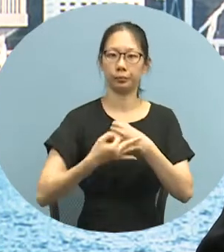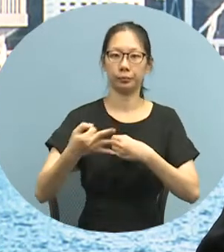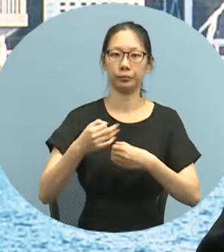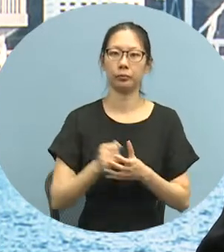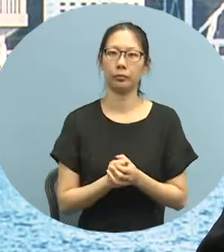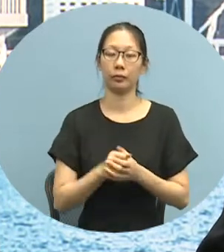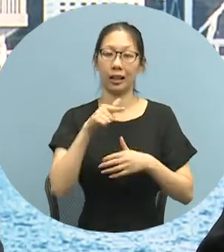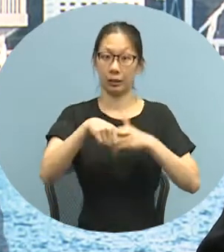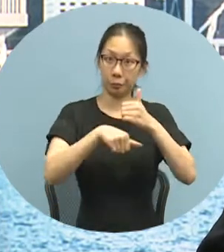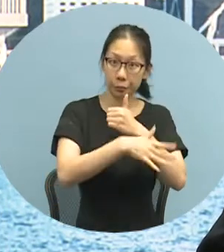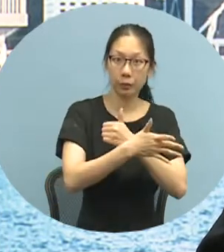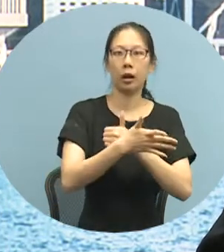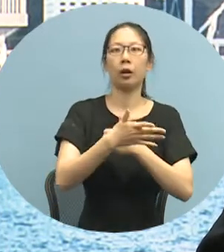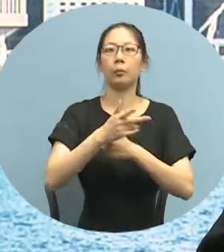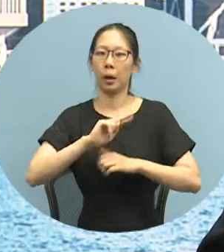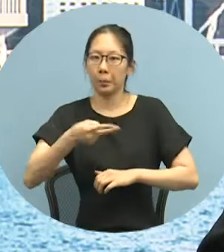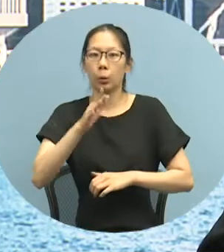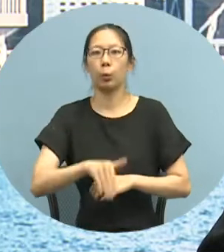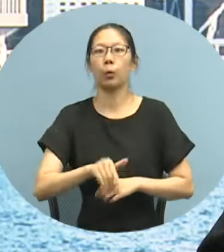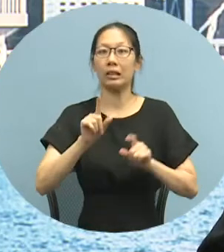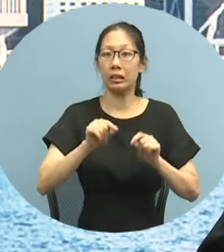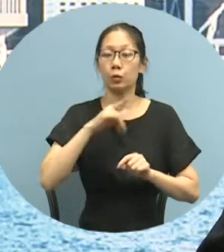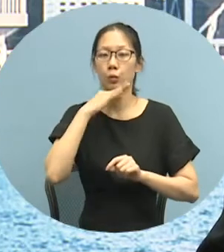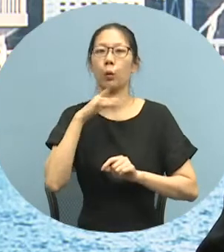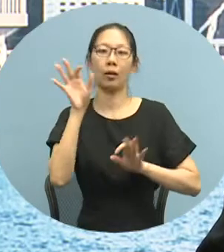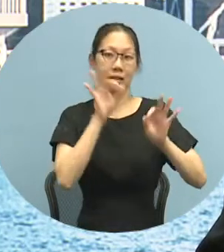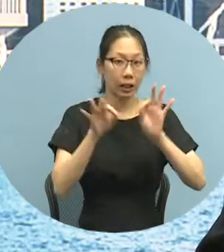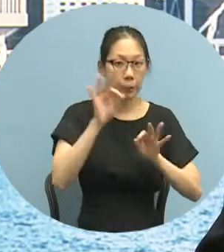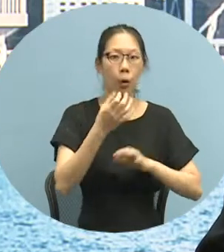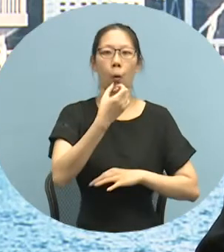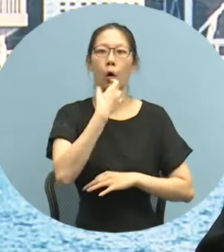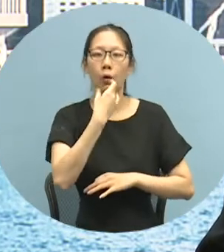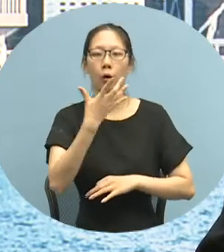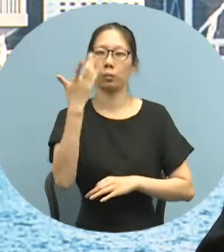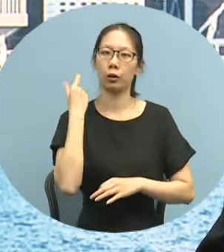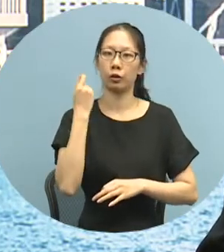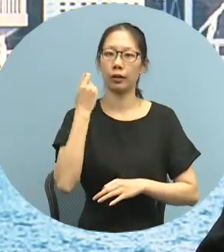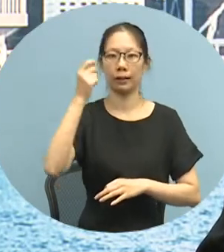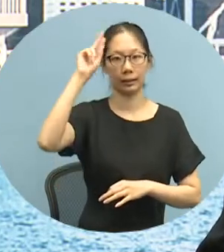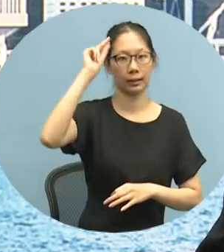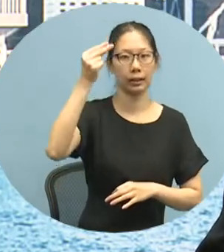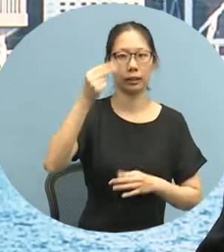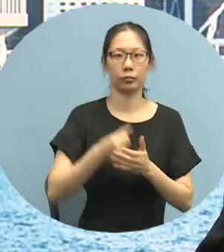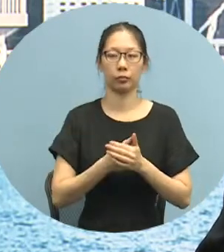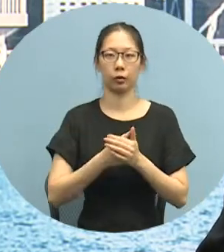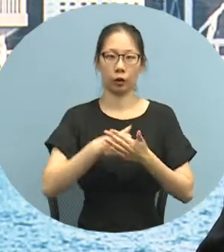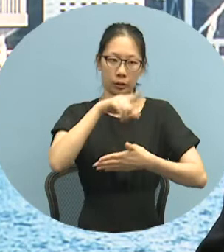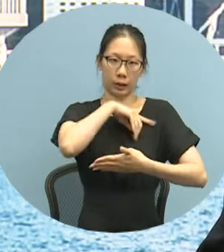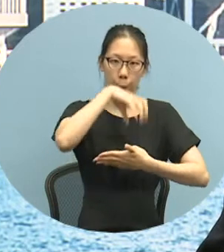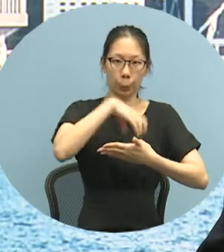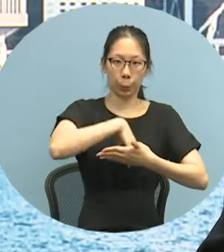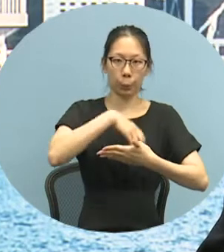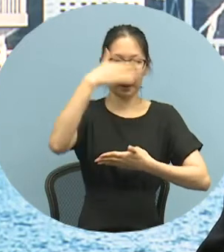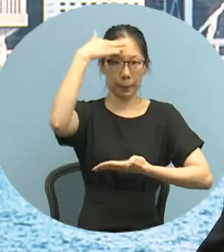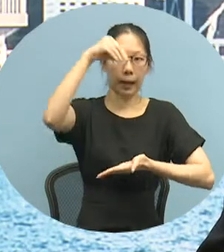個可收可放嘅機制。簡單嚟講咧，如果新加坡或者香港在最近的冇關聯的本地個案7天